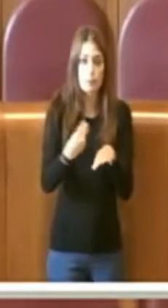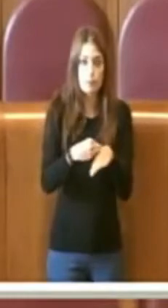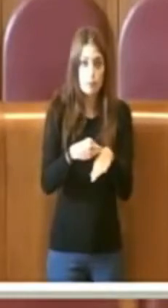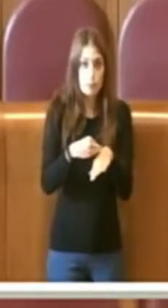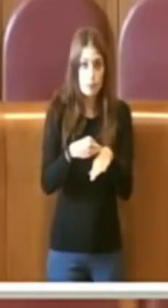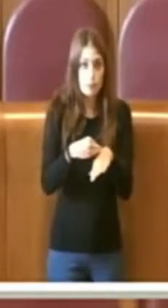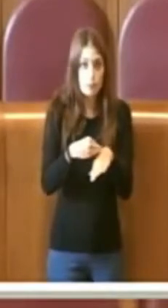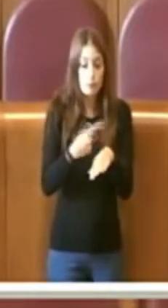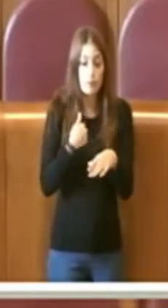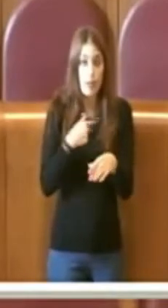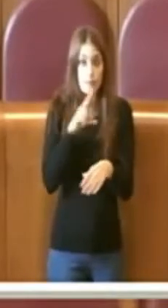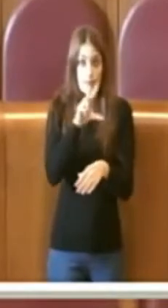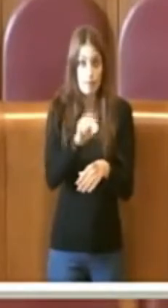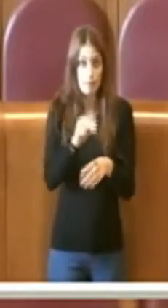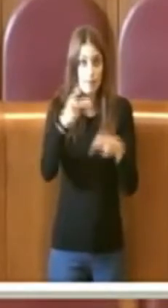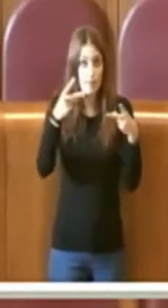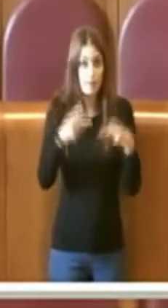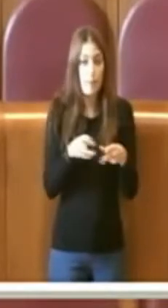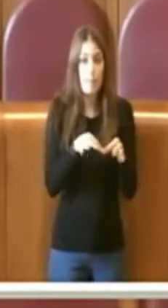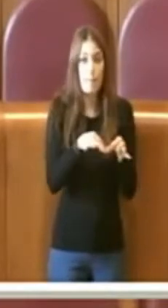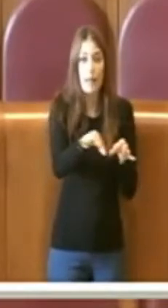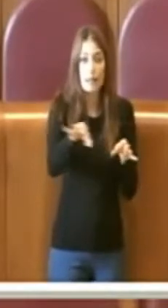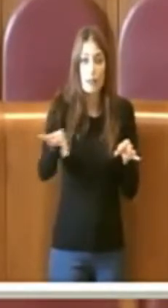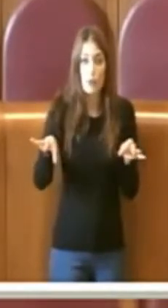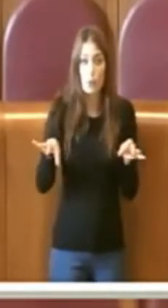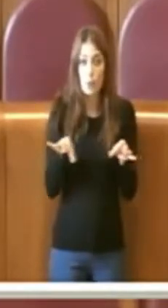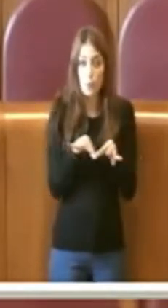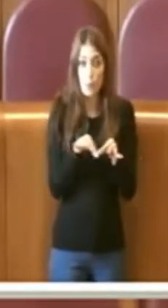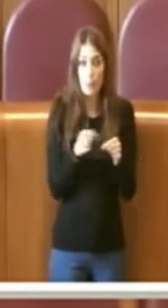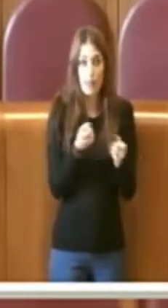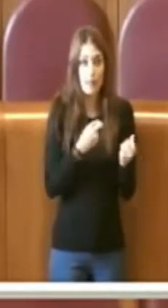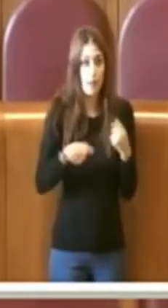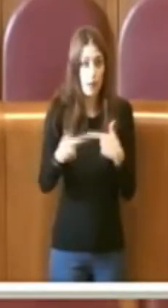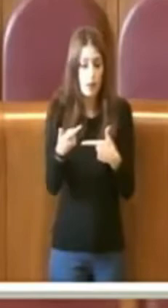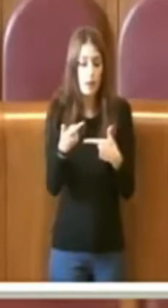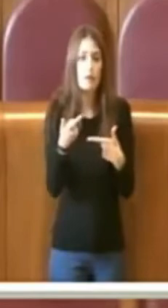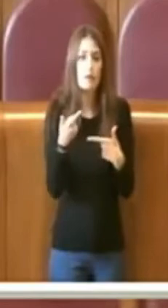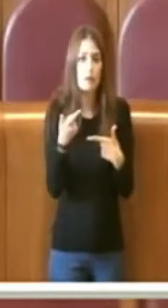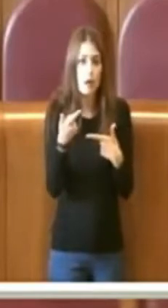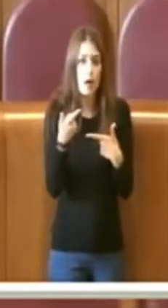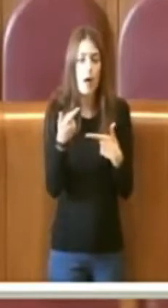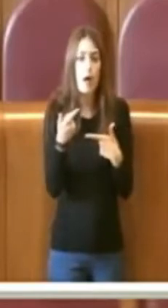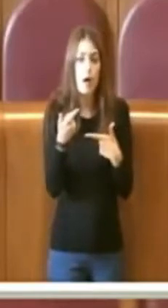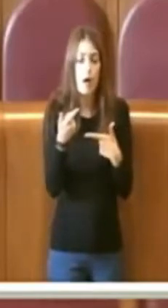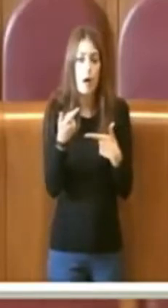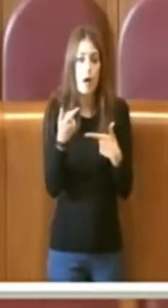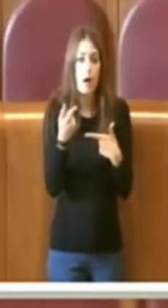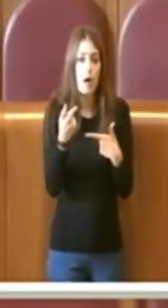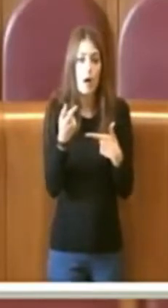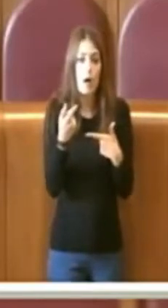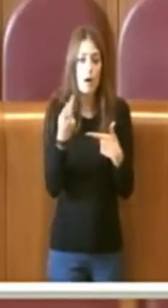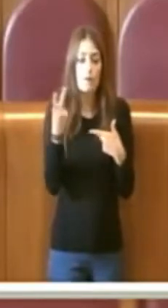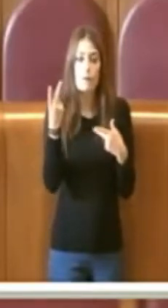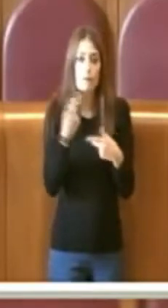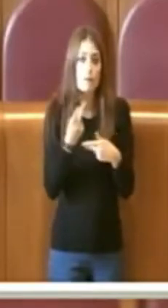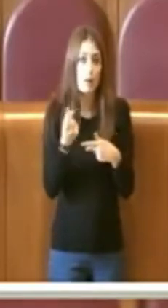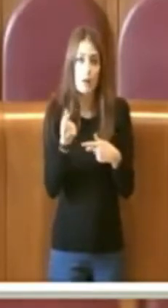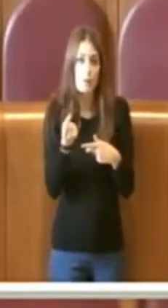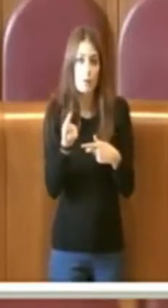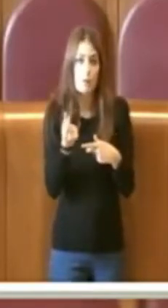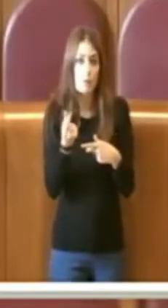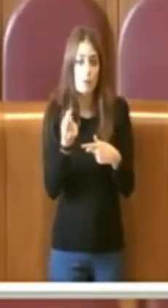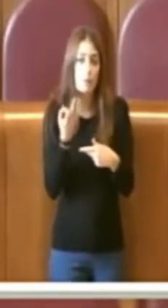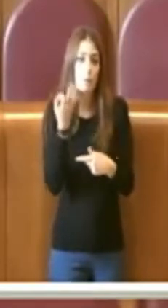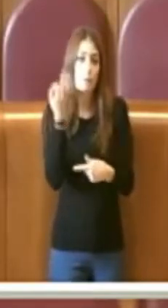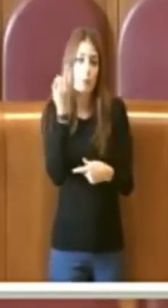che i metri cubi di vendita poi alla fine corrispondevano a un prezzo a mo' di appartamento